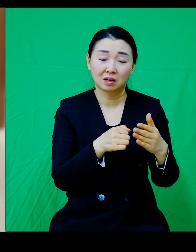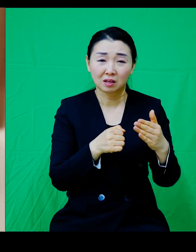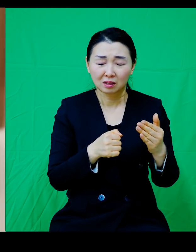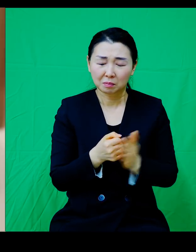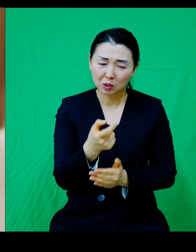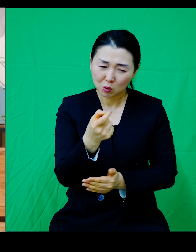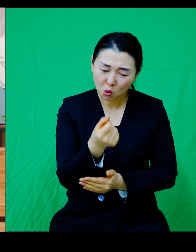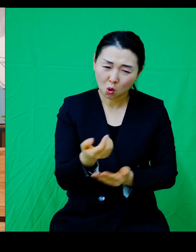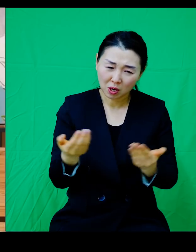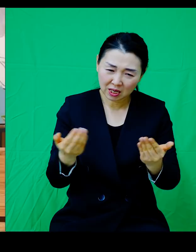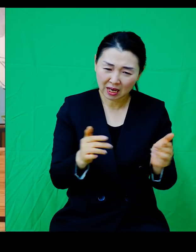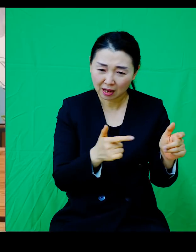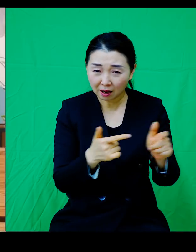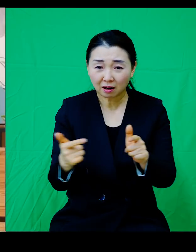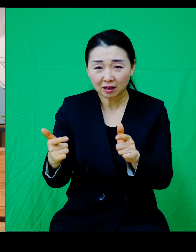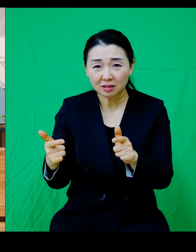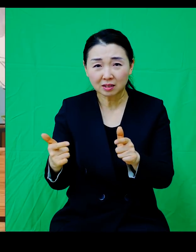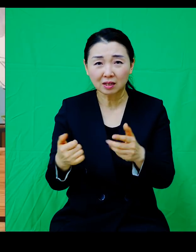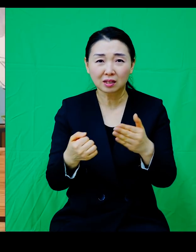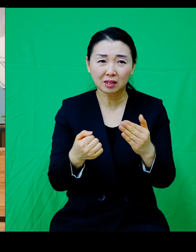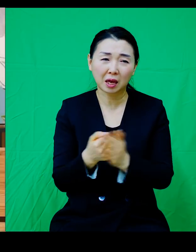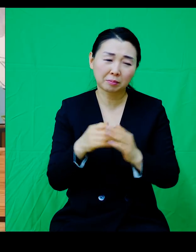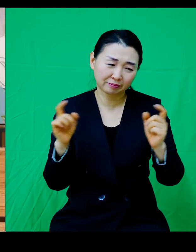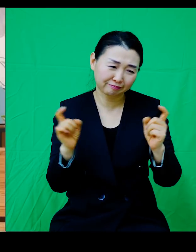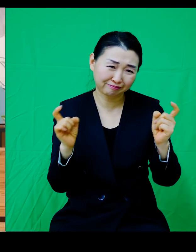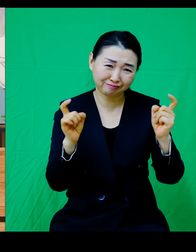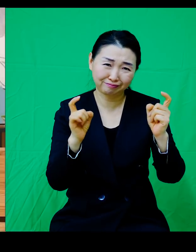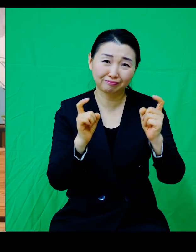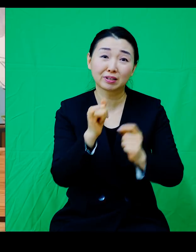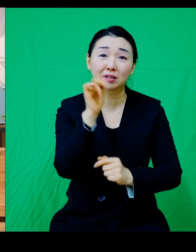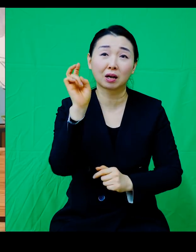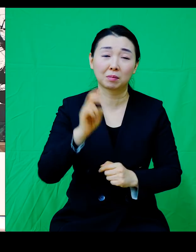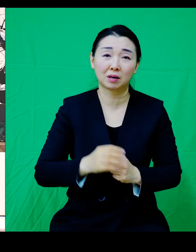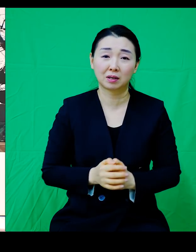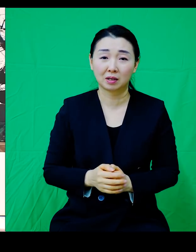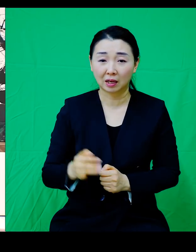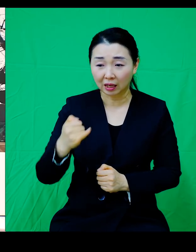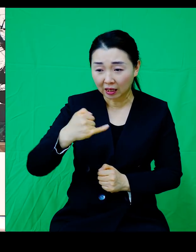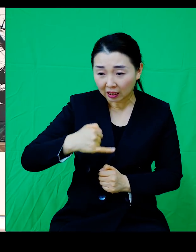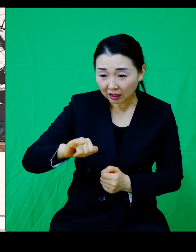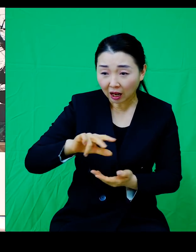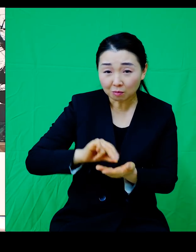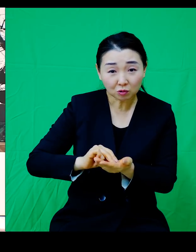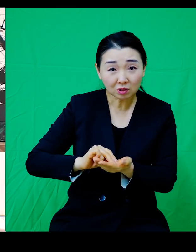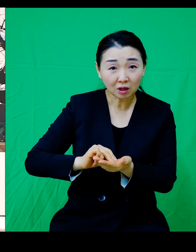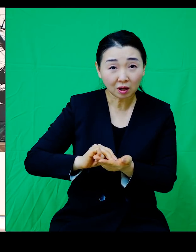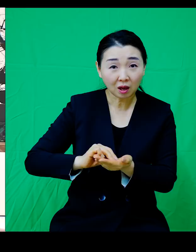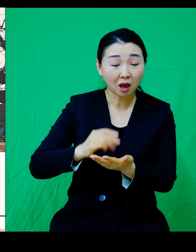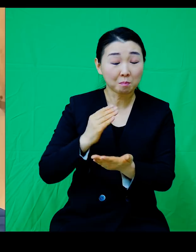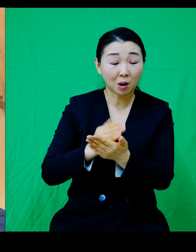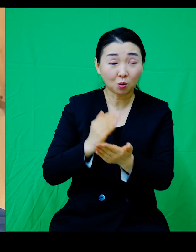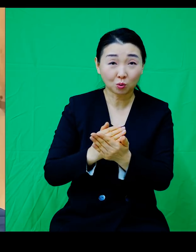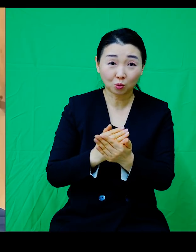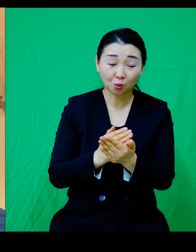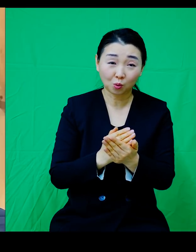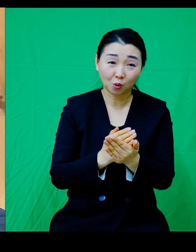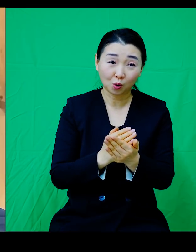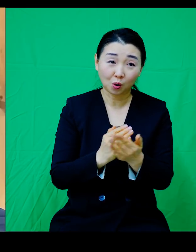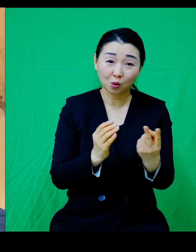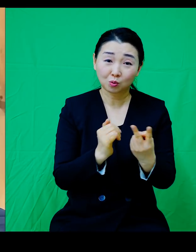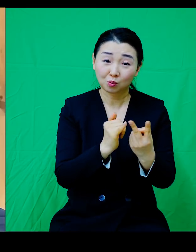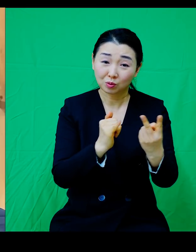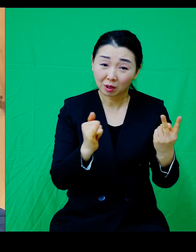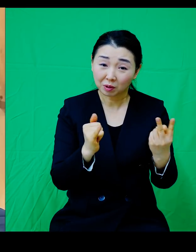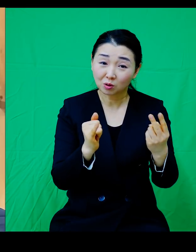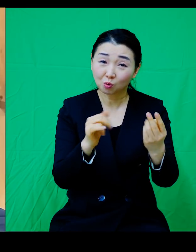아무래도 그런 사사건건한 일들로 다툼이 많았겠네요. 네. 온유 문제 말고도 두 분이 네, 좀 온유 문제